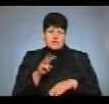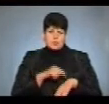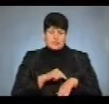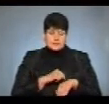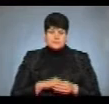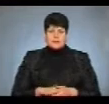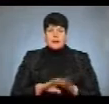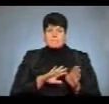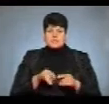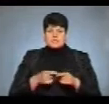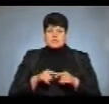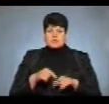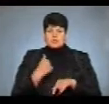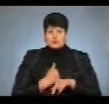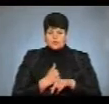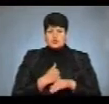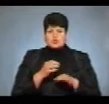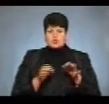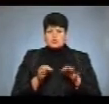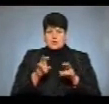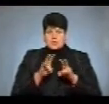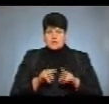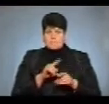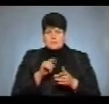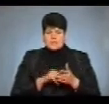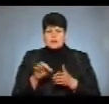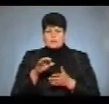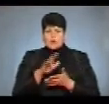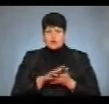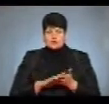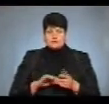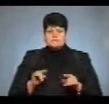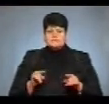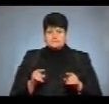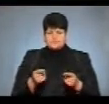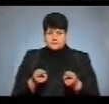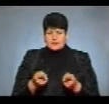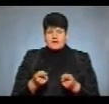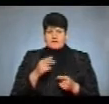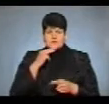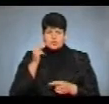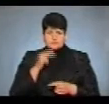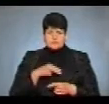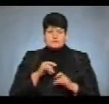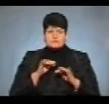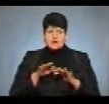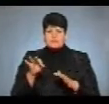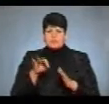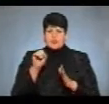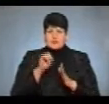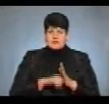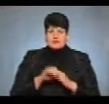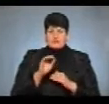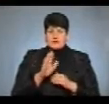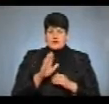цього головуючий суддя Сергій Кунцьо розглянув питання про продовження тримання під вартою обвинувачених у справі про вбивство